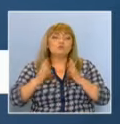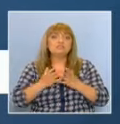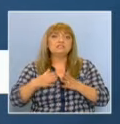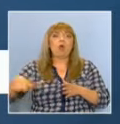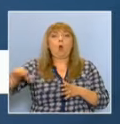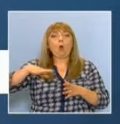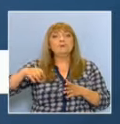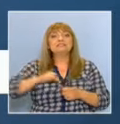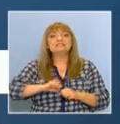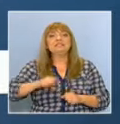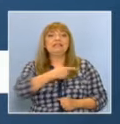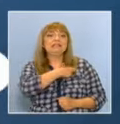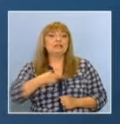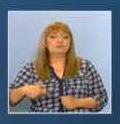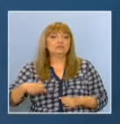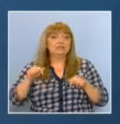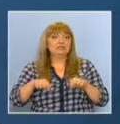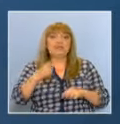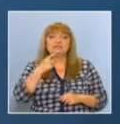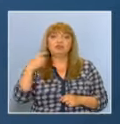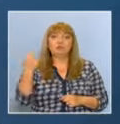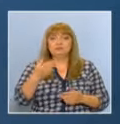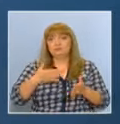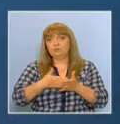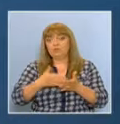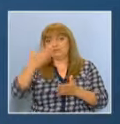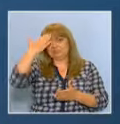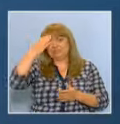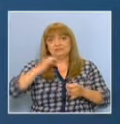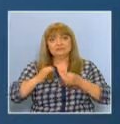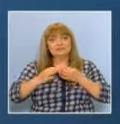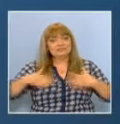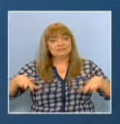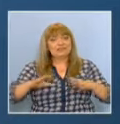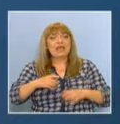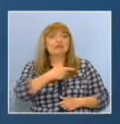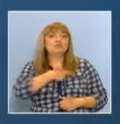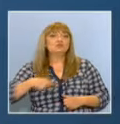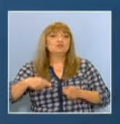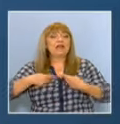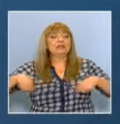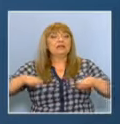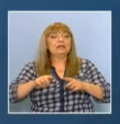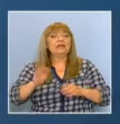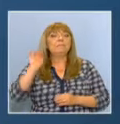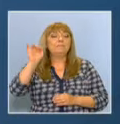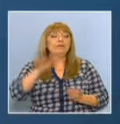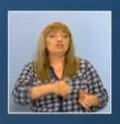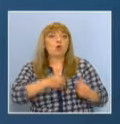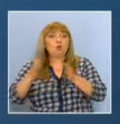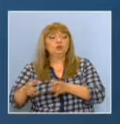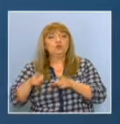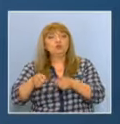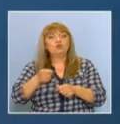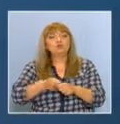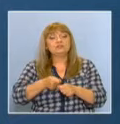национален. Тази година обаче, заради пандемията, националният кръг, както и миналата година, беше отложен, така че той ще се проведе